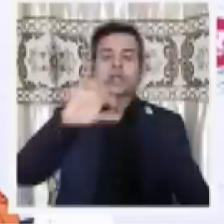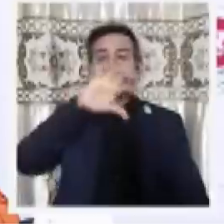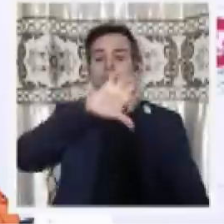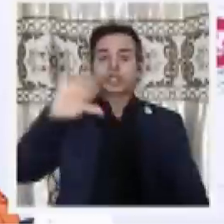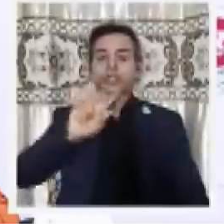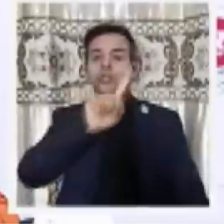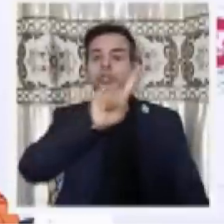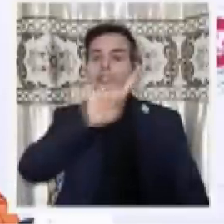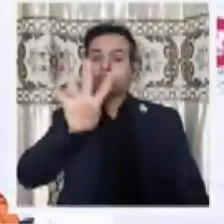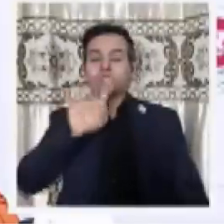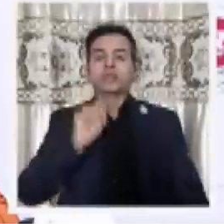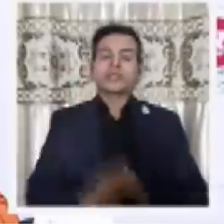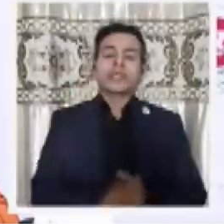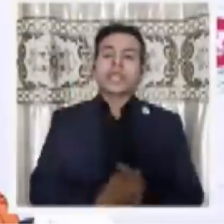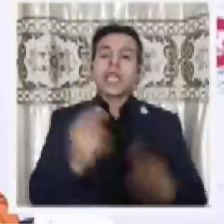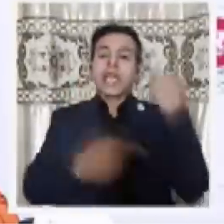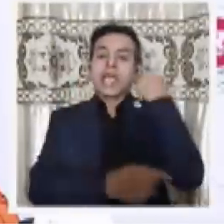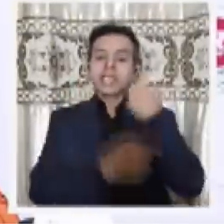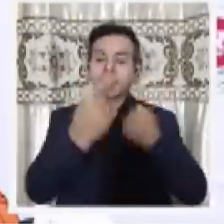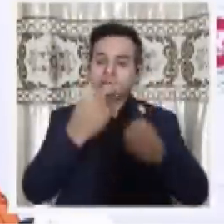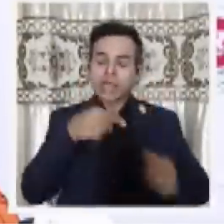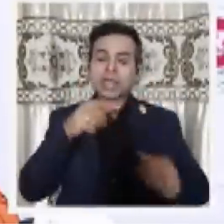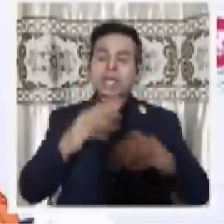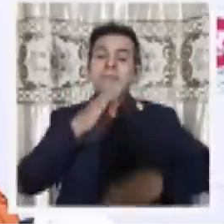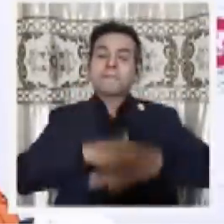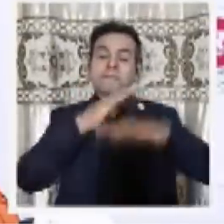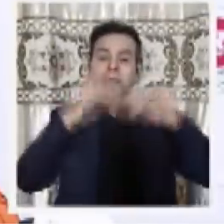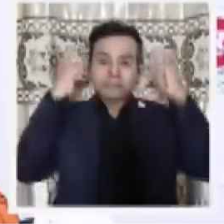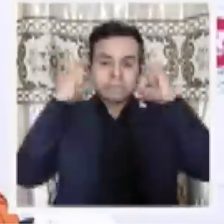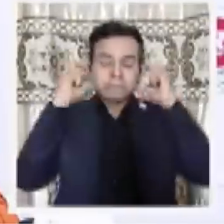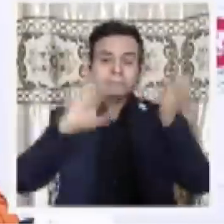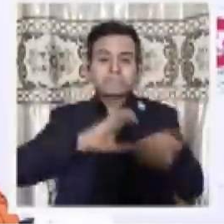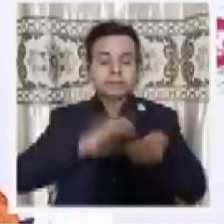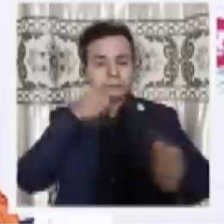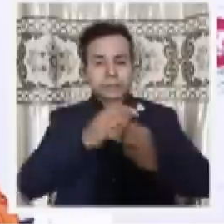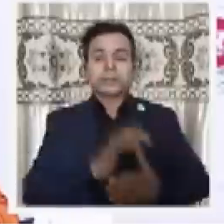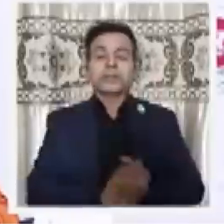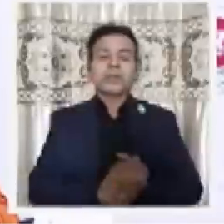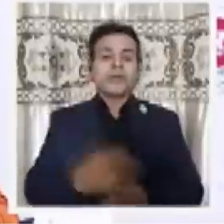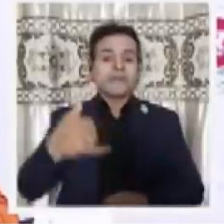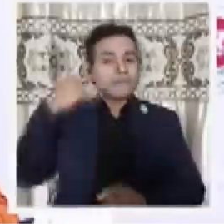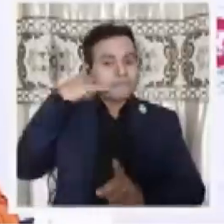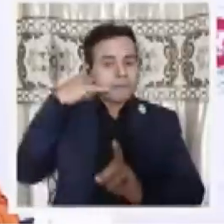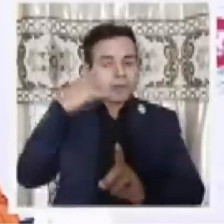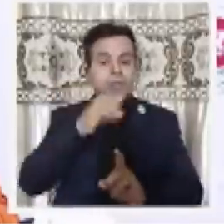সারা দেশে রোগী ভর্তি হয়েছে 495 জন এবং 24 ঘন্টায় ছাড় পেয়েছেন 914 জন।